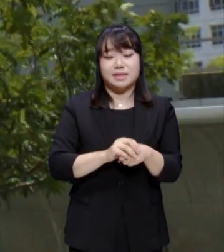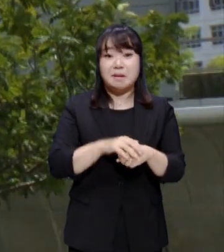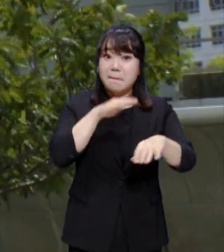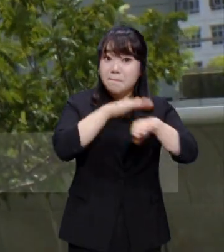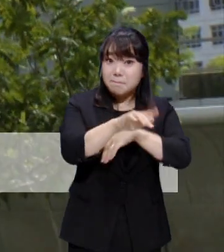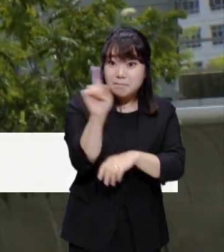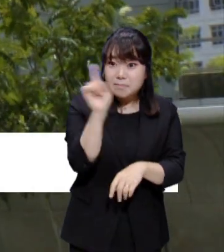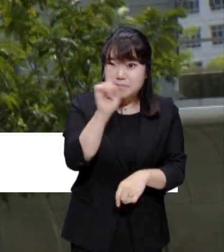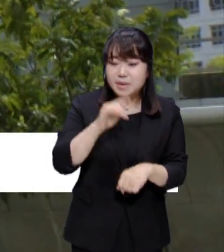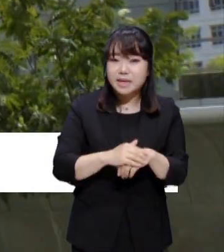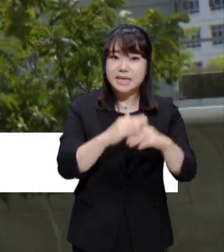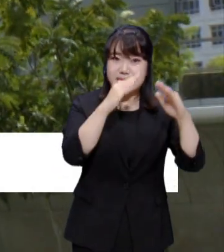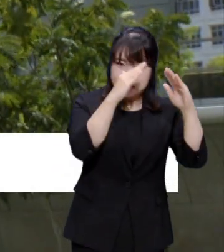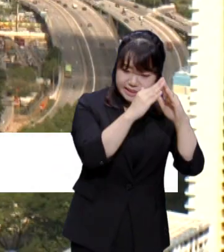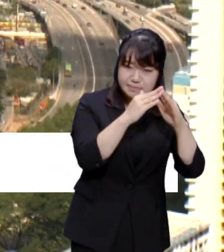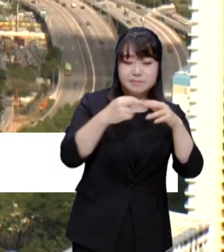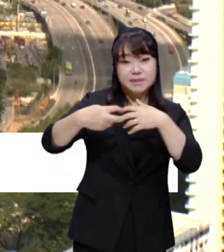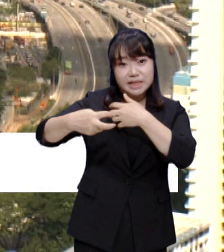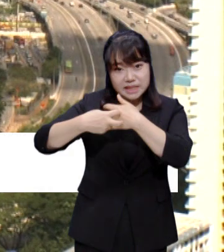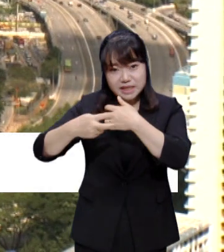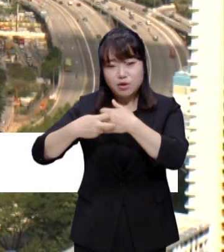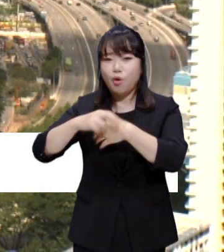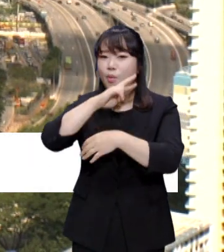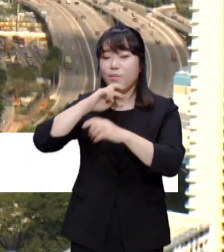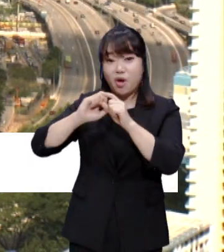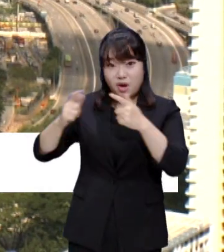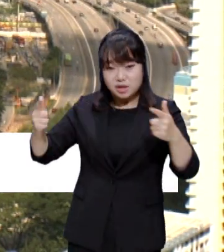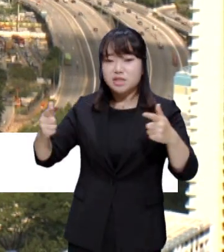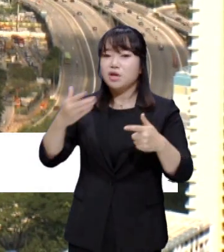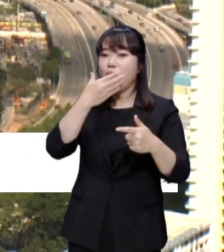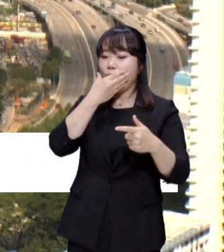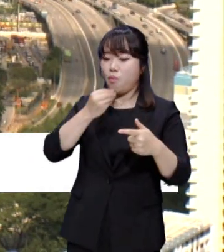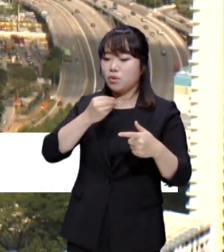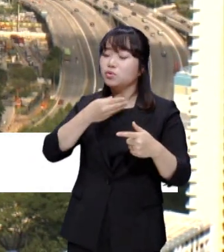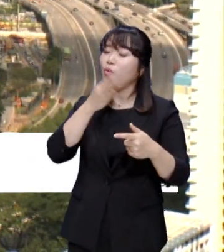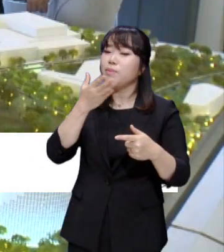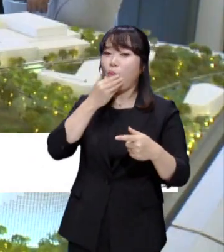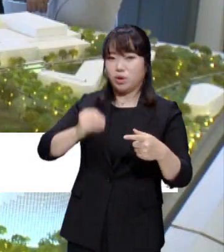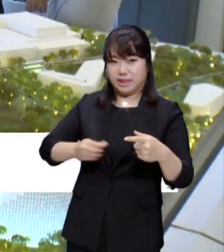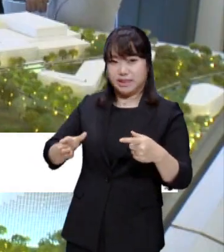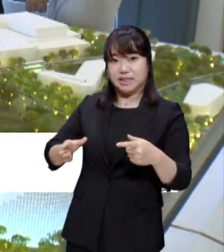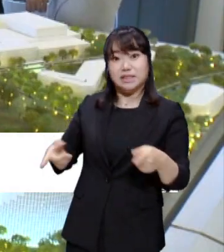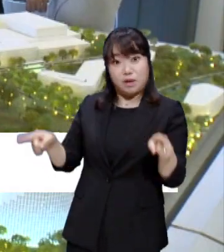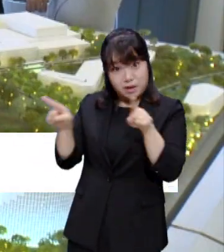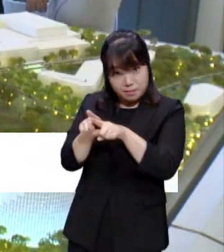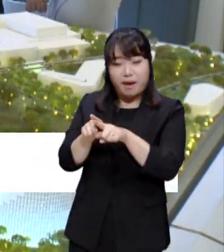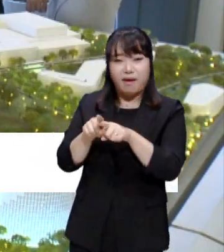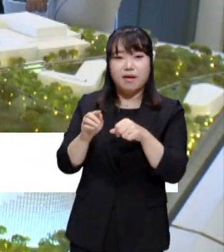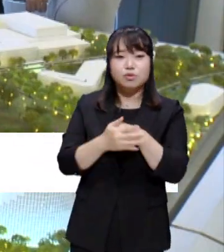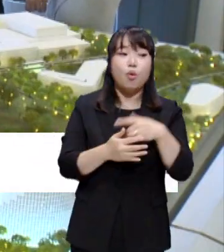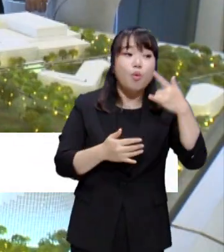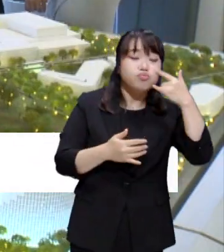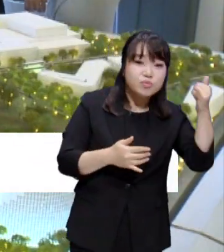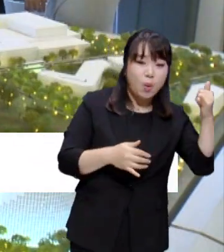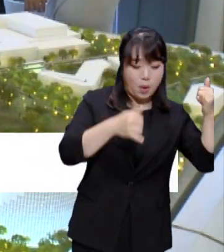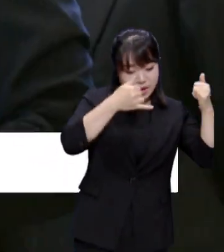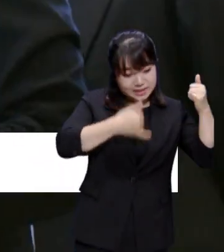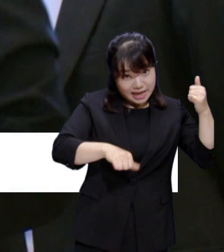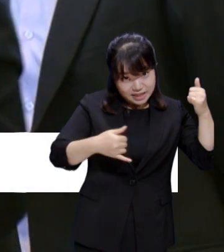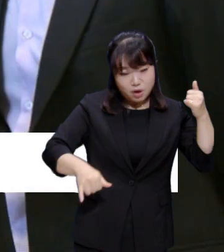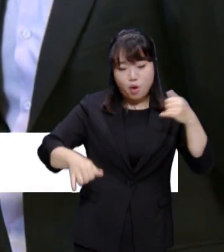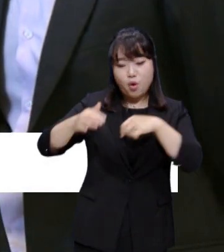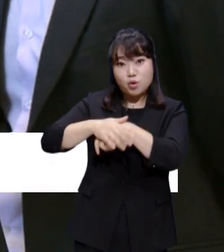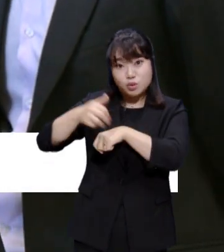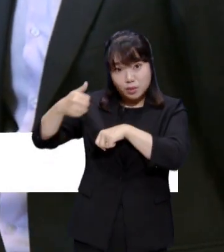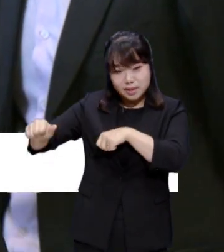주택은 주거와 의료, 편의시설을 갖춘 노인복지주택, 그리고 부모와 자녀, 손자녀가 세대 분리